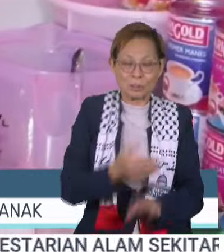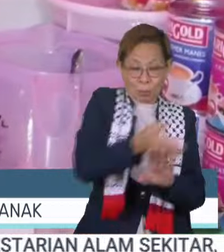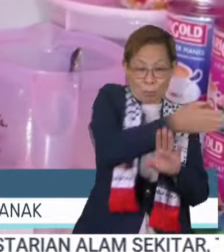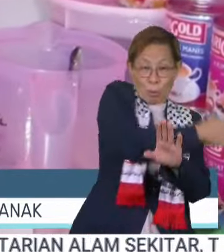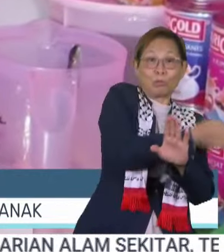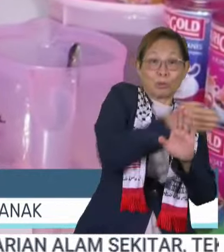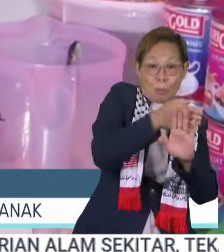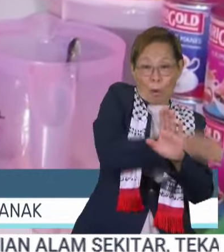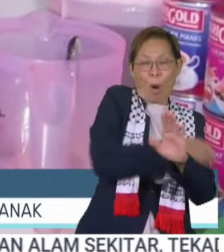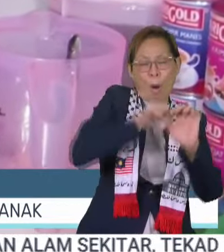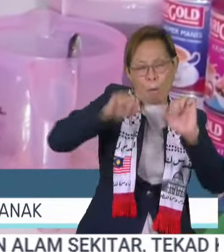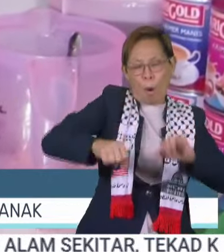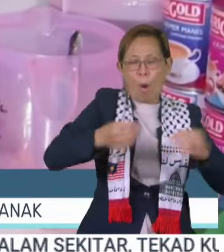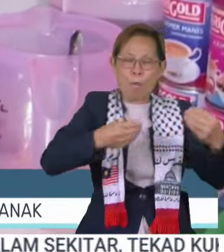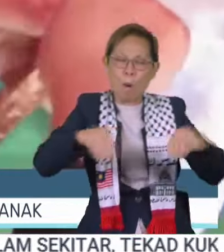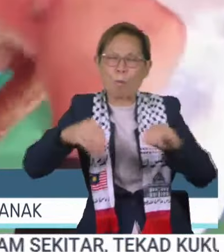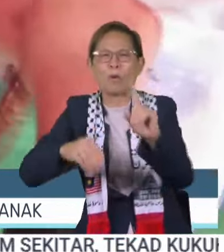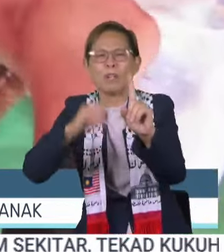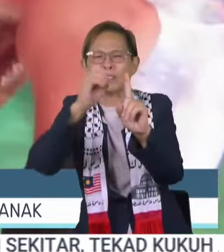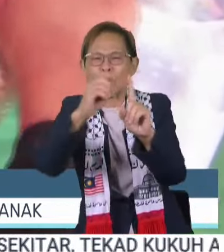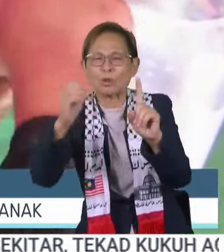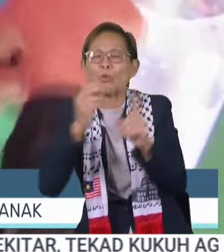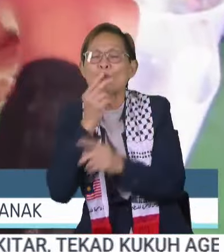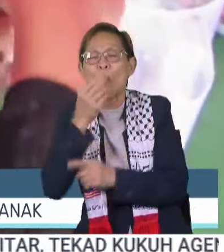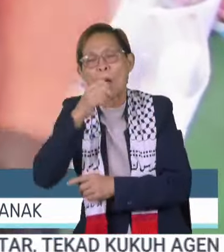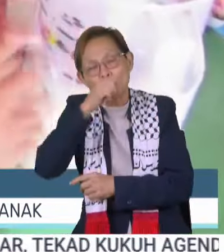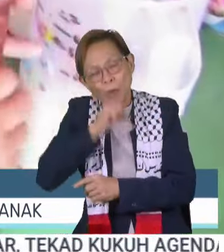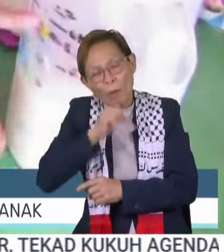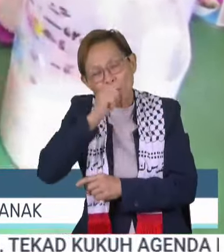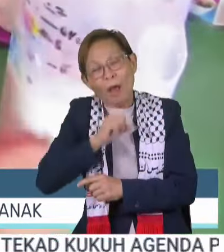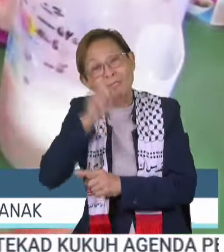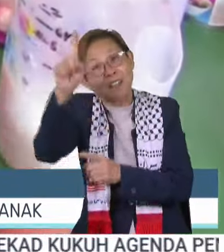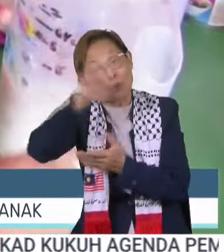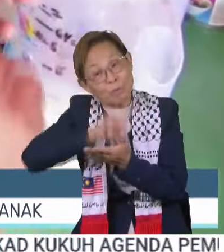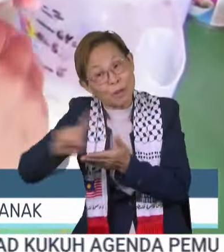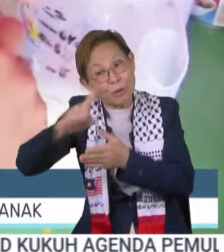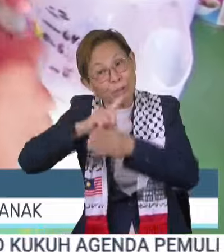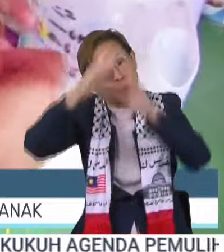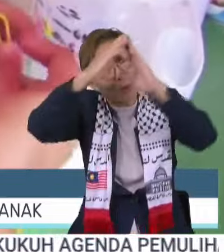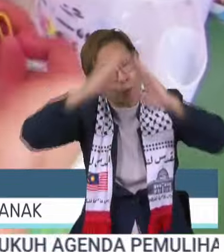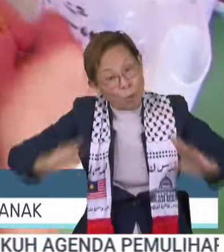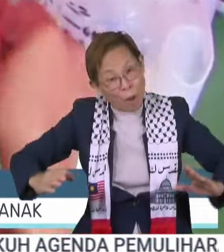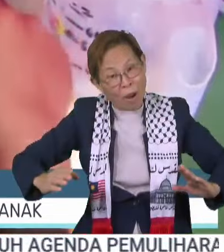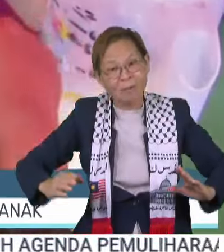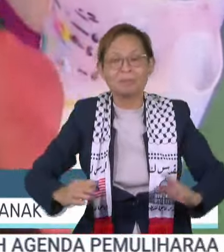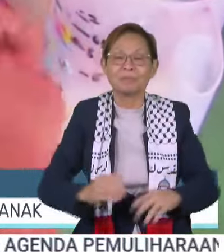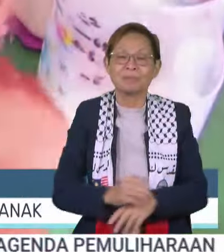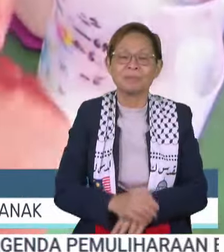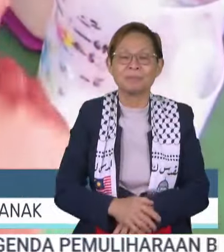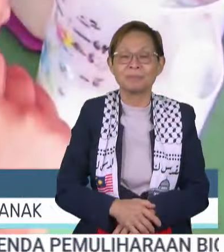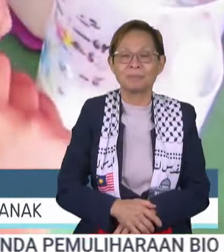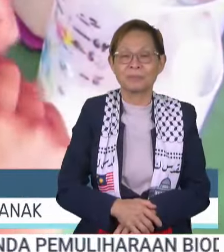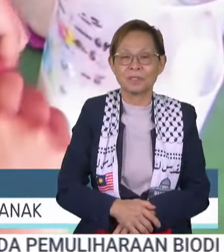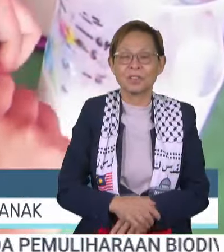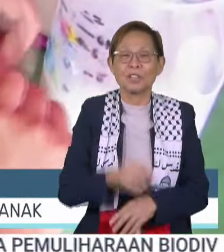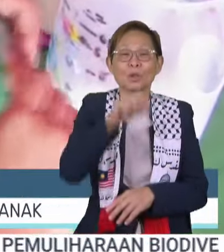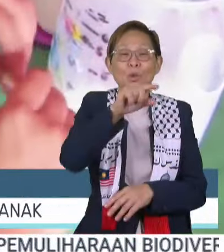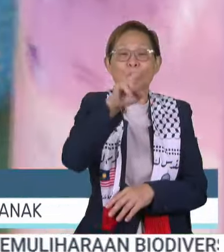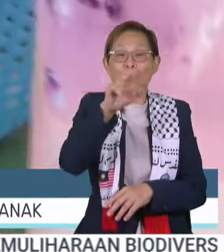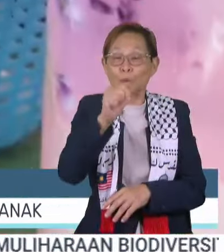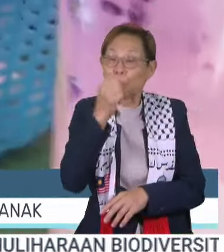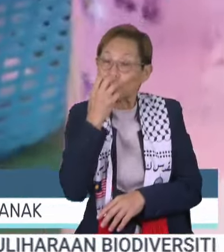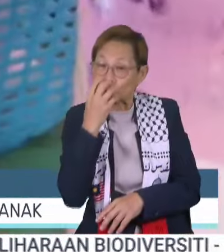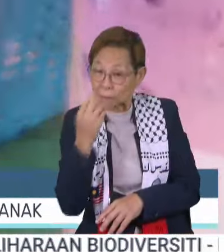Sebelum ini, dia hanya mampu menjual 100 batang aiskrim seminggu di rumahnya di Program Perumahan Rakyat PPR Gua